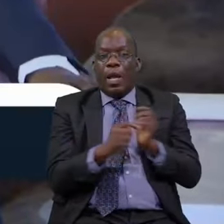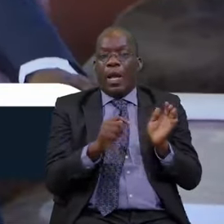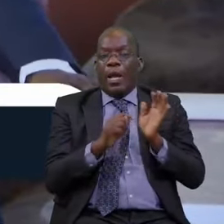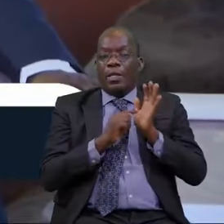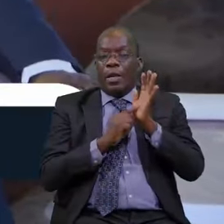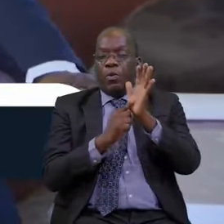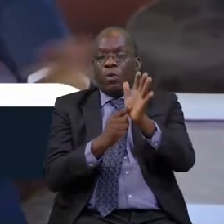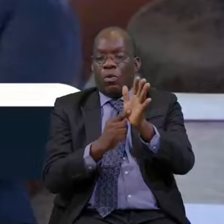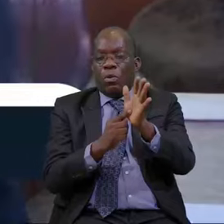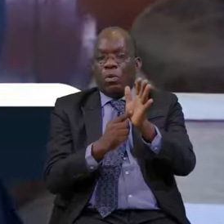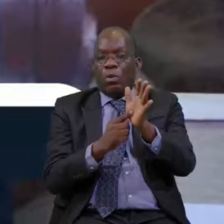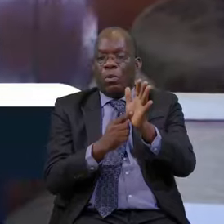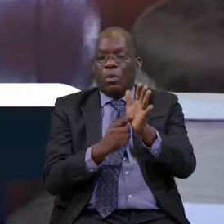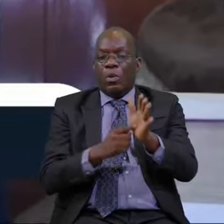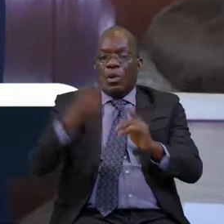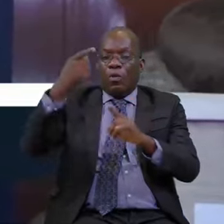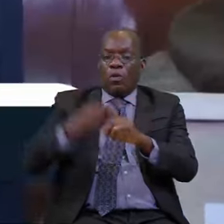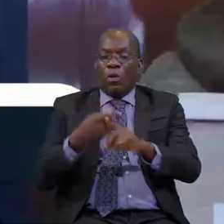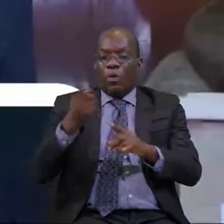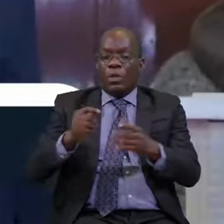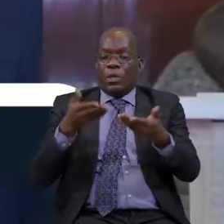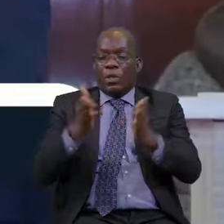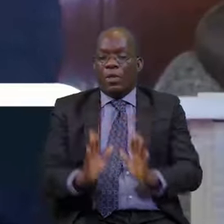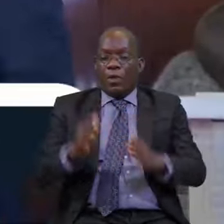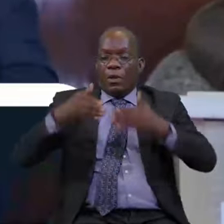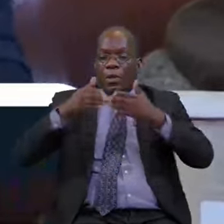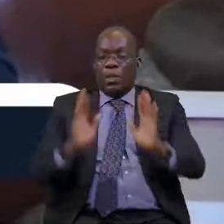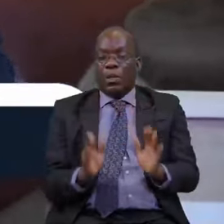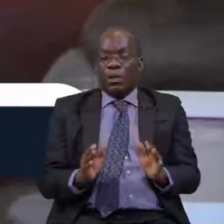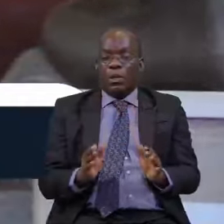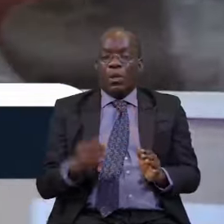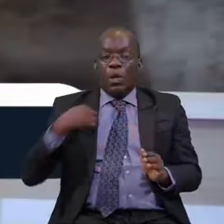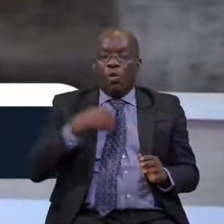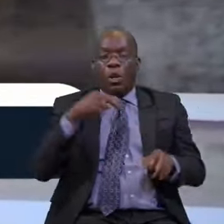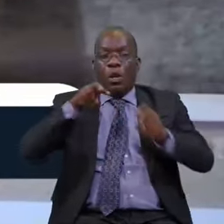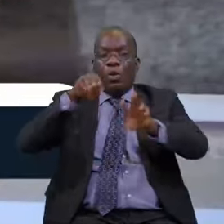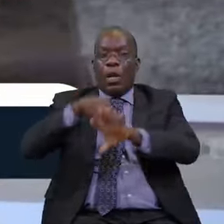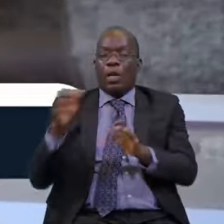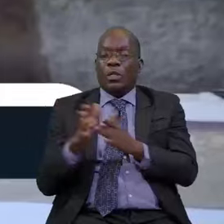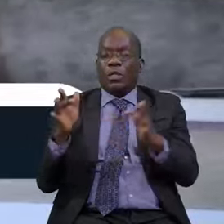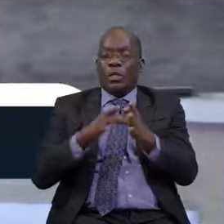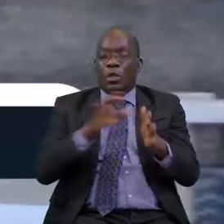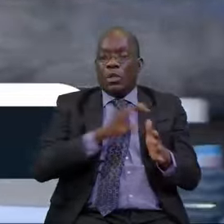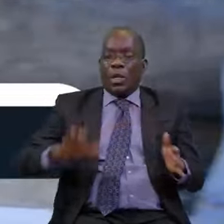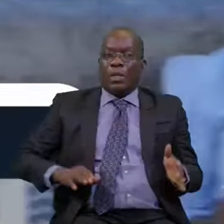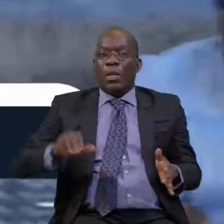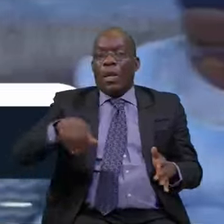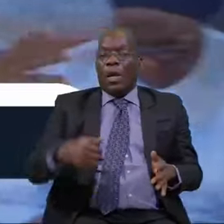de transformation du dirigeant serviteur. Nous allons voir Jésus. Nous voyons que